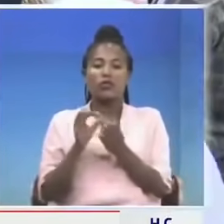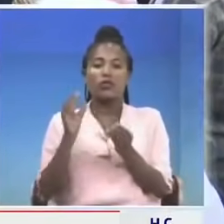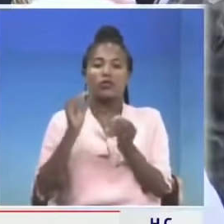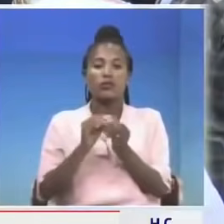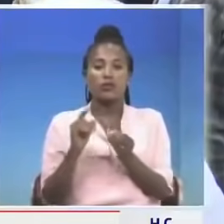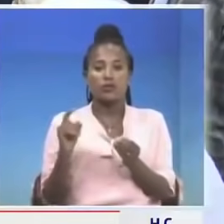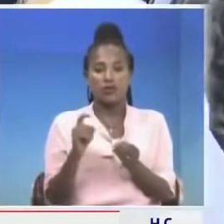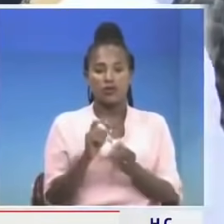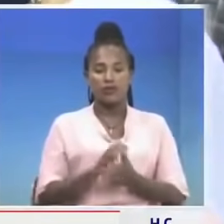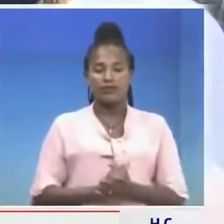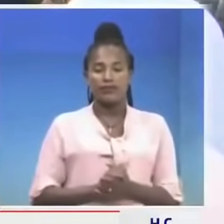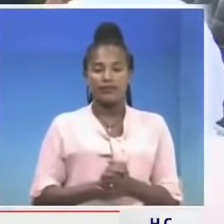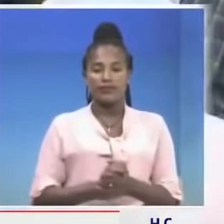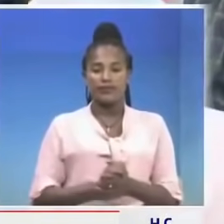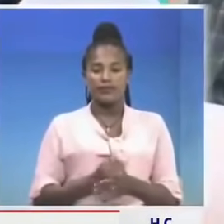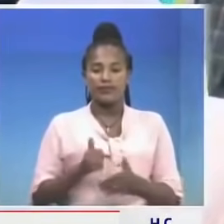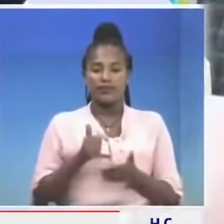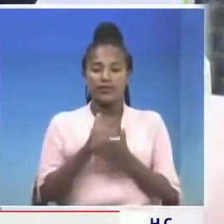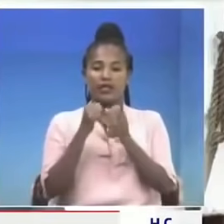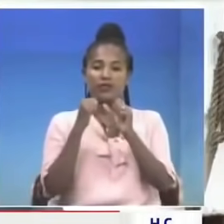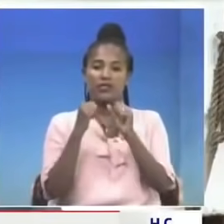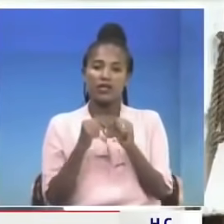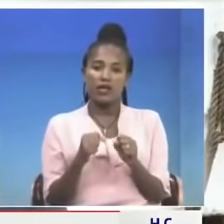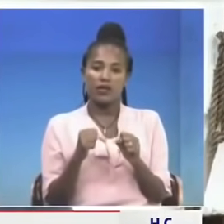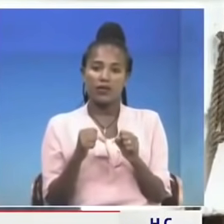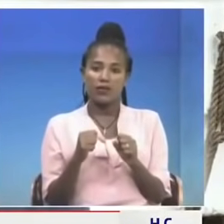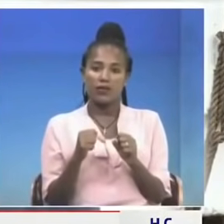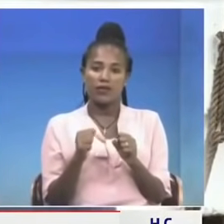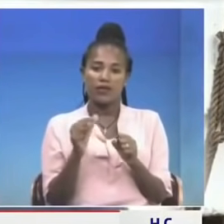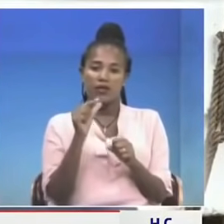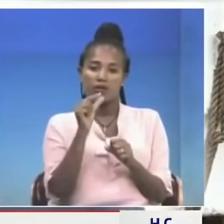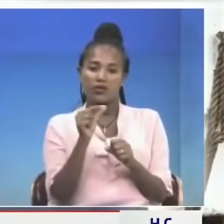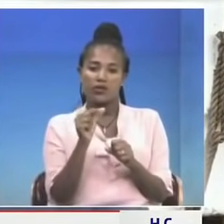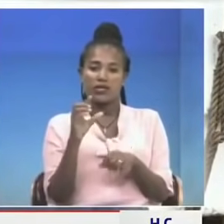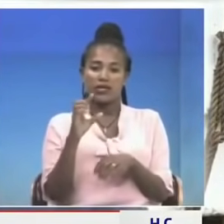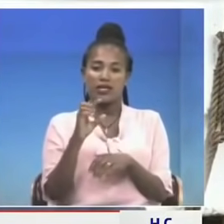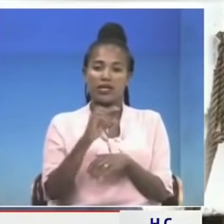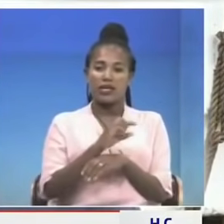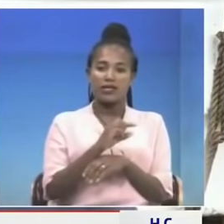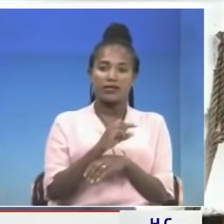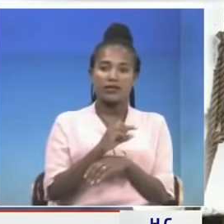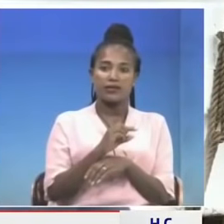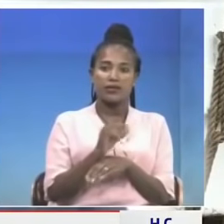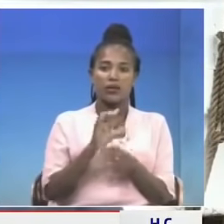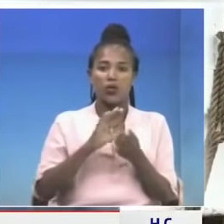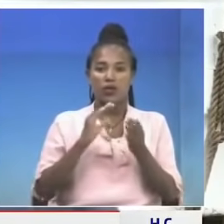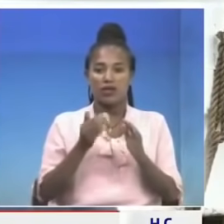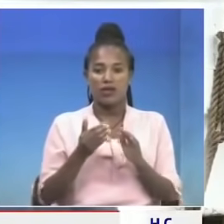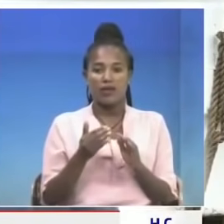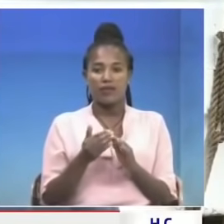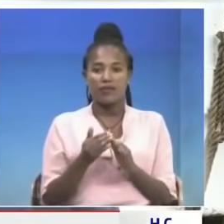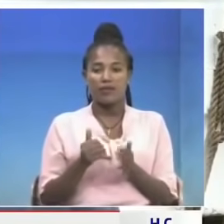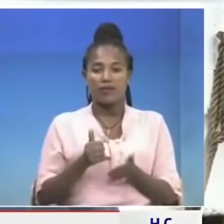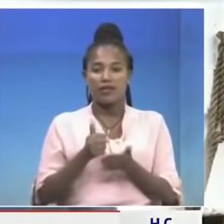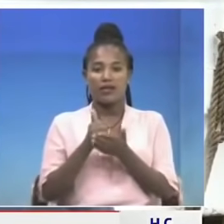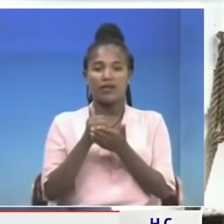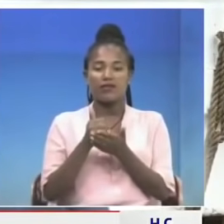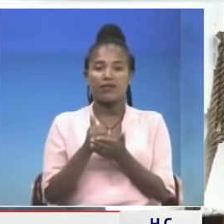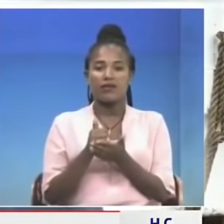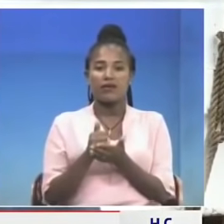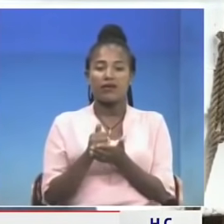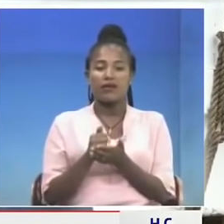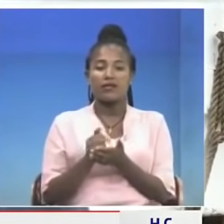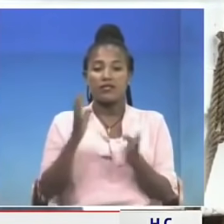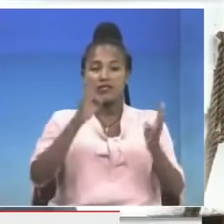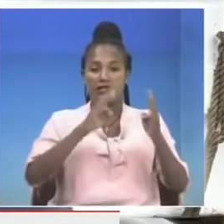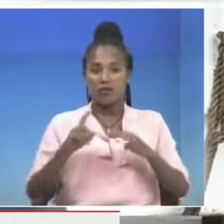ስለሆነ ድጋፎች ተጠናክረው የተወሰነውን የዕለት ሁኔታ የመደገፉ ሁኔታም አዳጋች